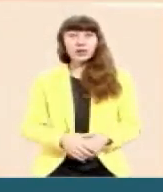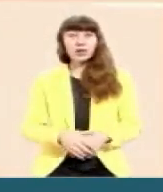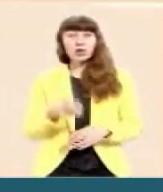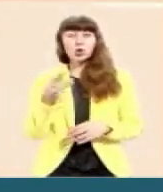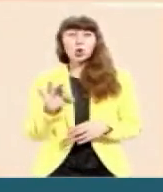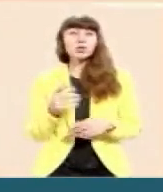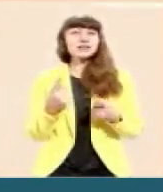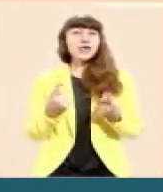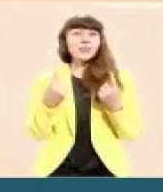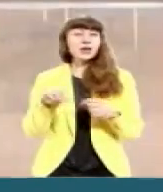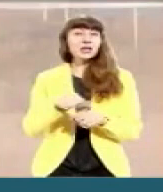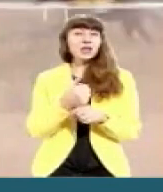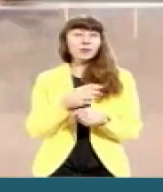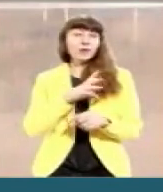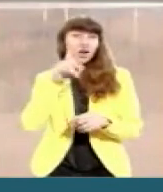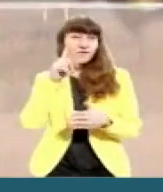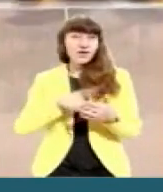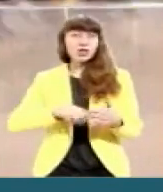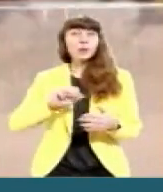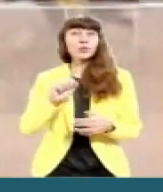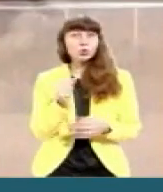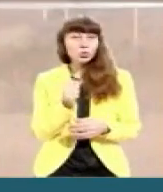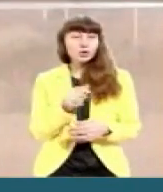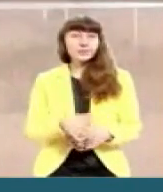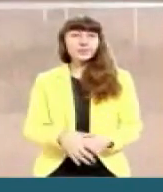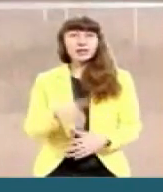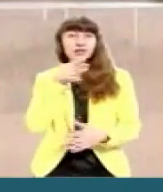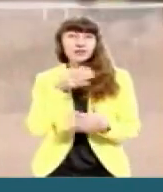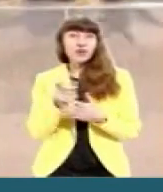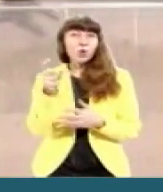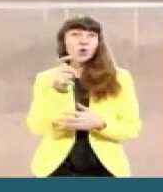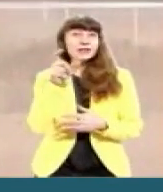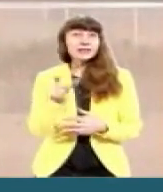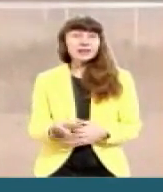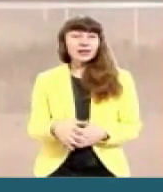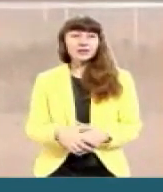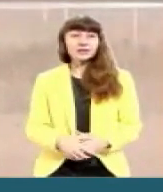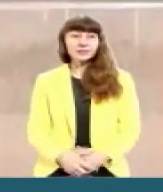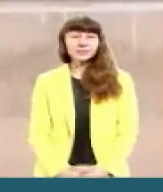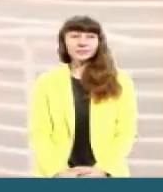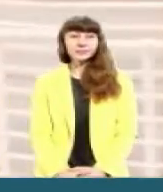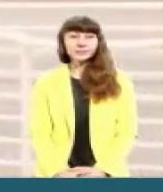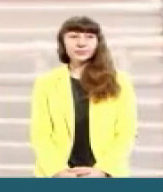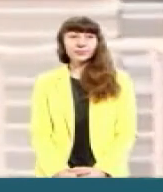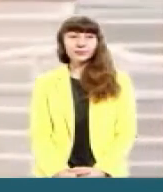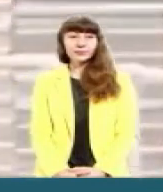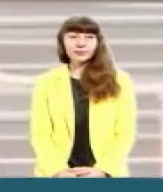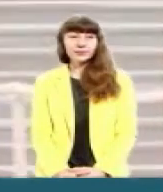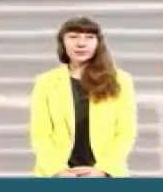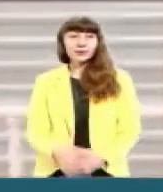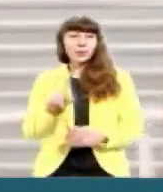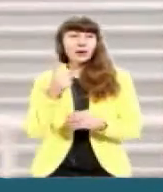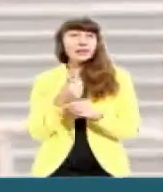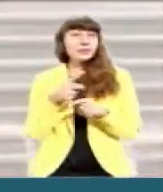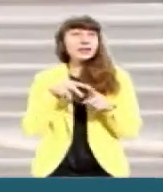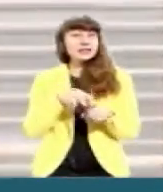Однако самое главное, она была верным соратником и другом для своего хозяина. И по сей день для многих это остается неизменным. Поэтому